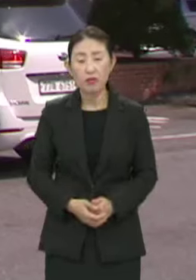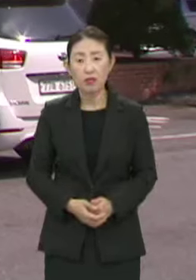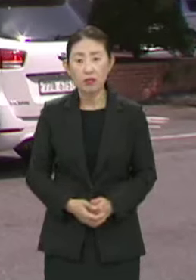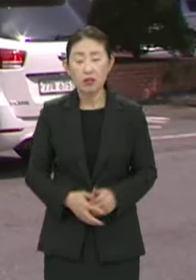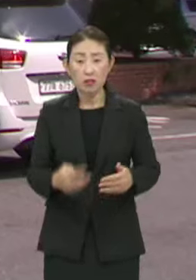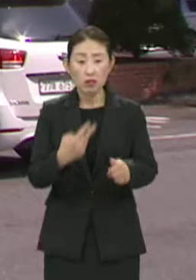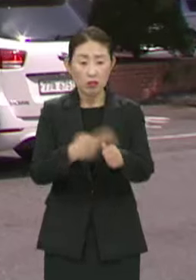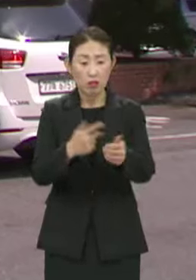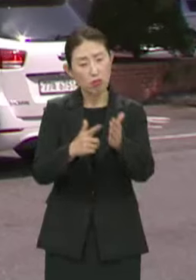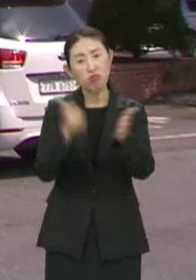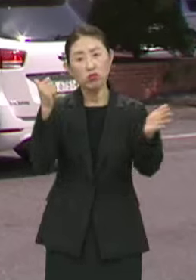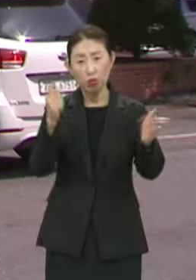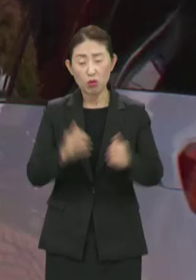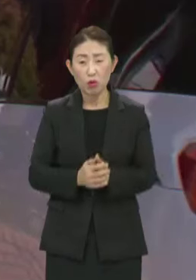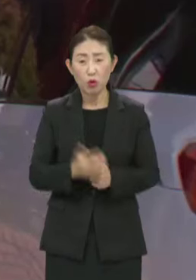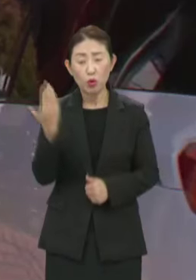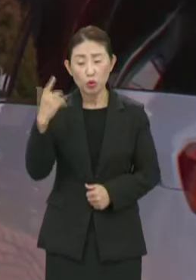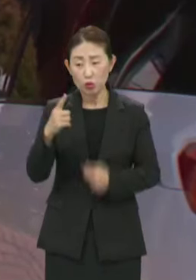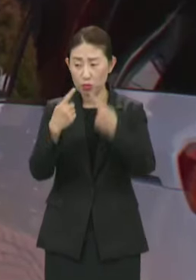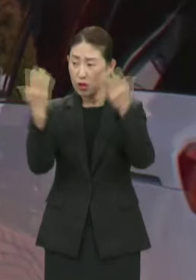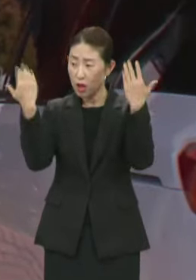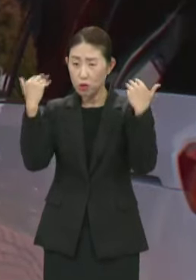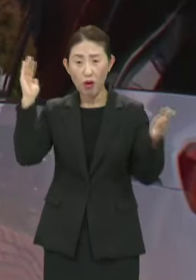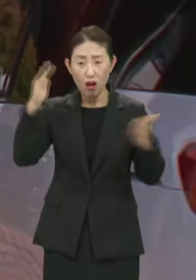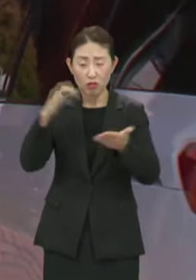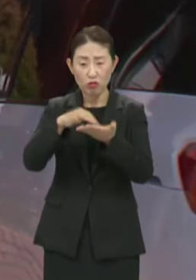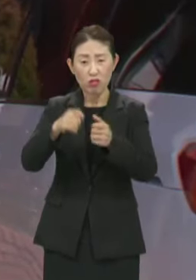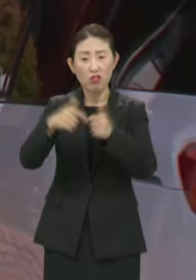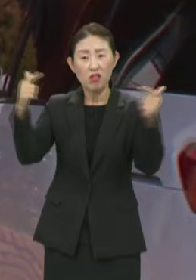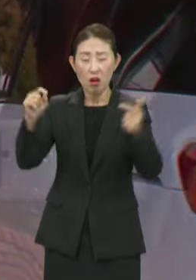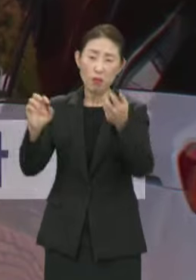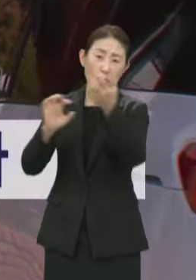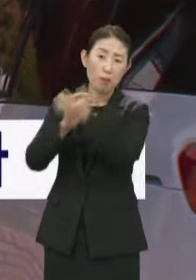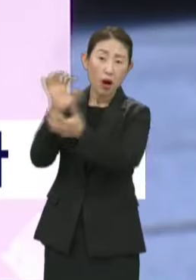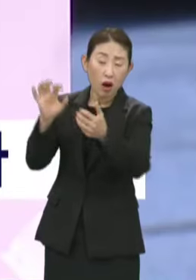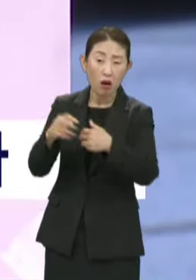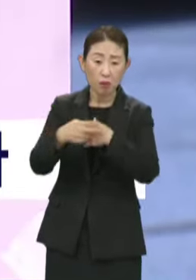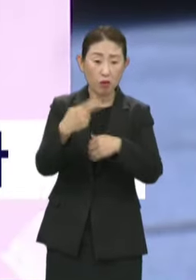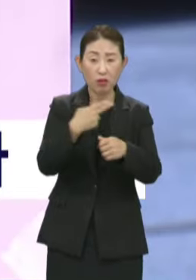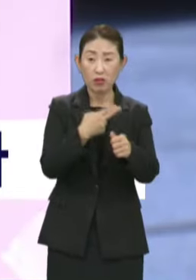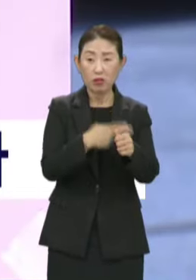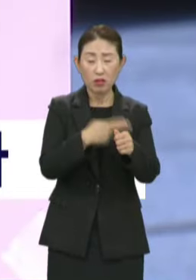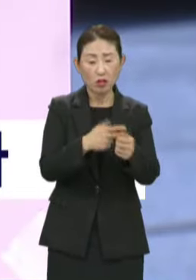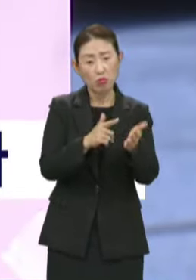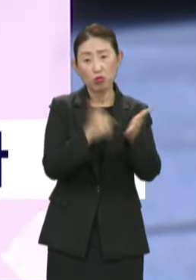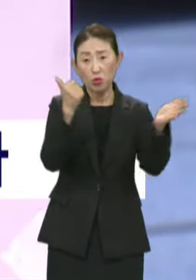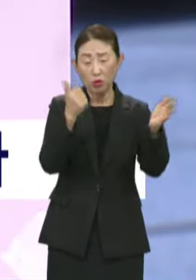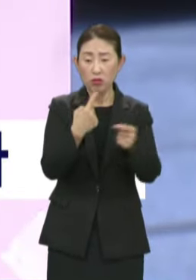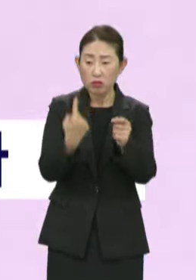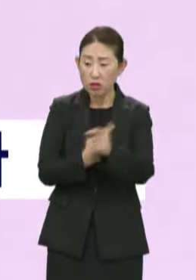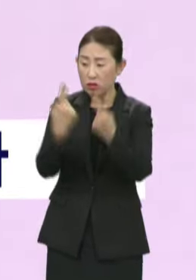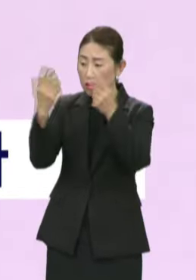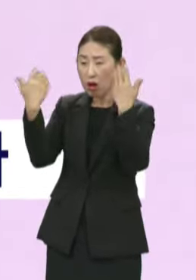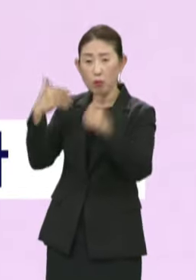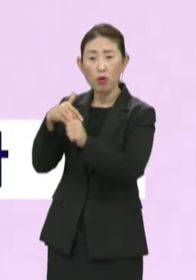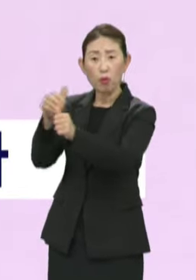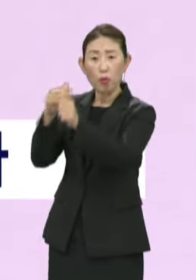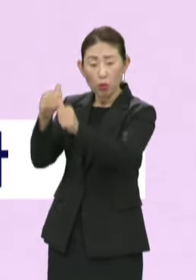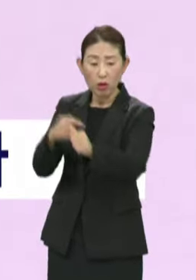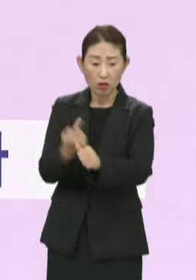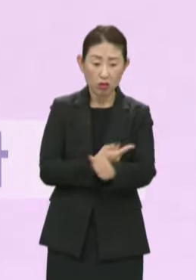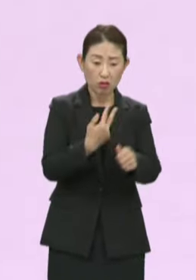고질적인 인력난에 의대 증원 논란까지 겹치면서 안 그래도 부족한 공보의들이 대학병원 등으로 파견되며 지역 의료